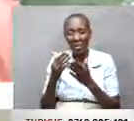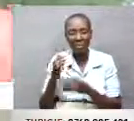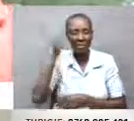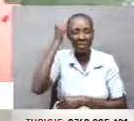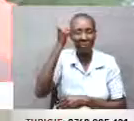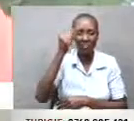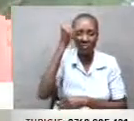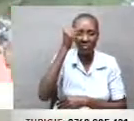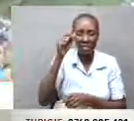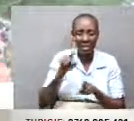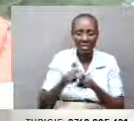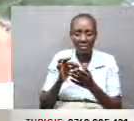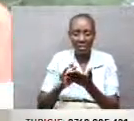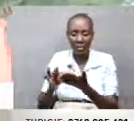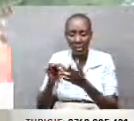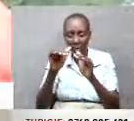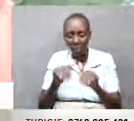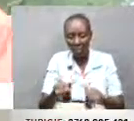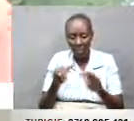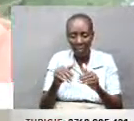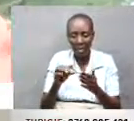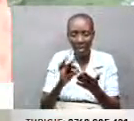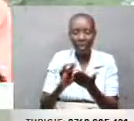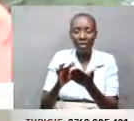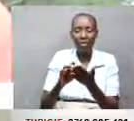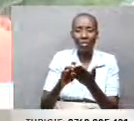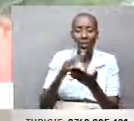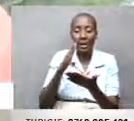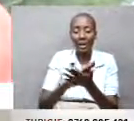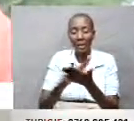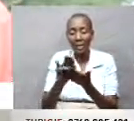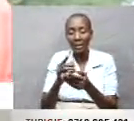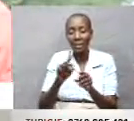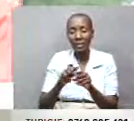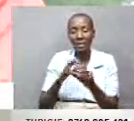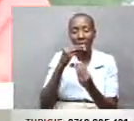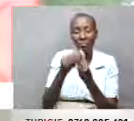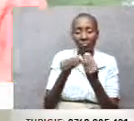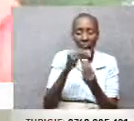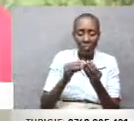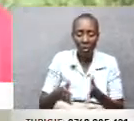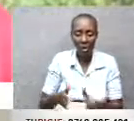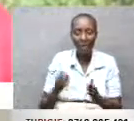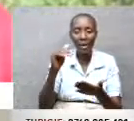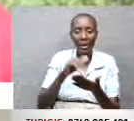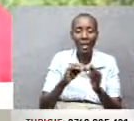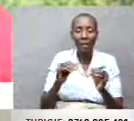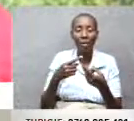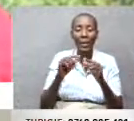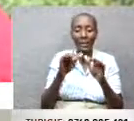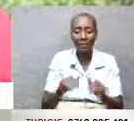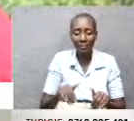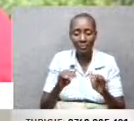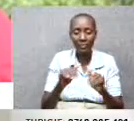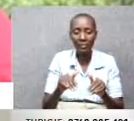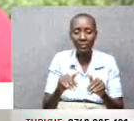tupande, tulime hii barabara yote, tupande nduma, tupande ndizi, kwa maana sasa hata hii barabara si barabara tena, imekuwa sasa ni shamba. Wenyeji wa hapa